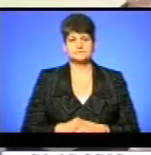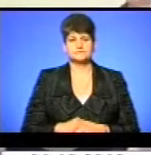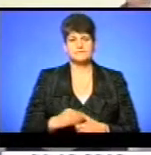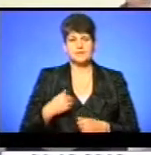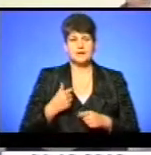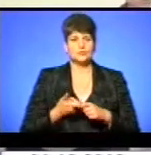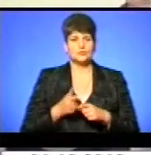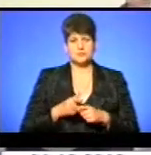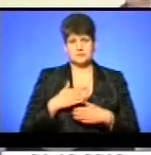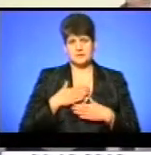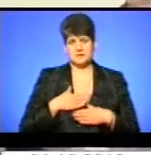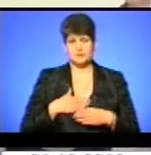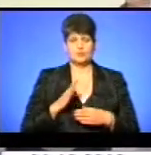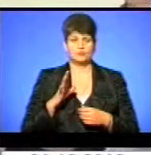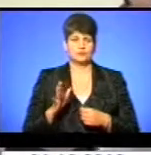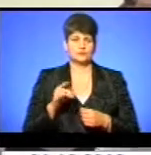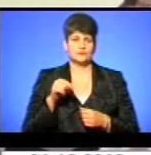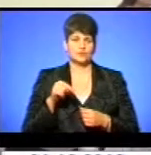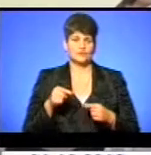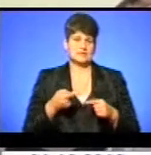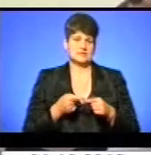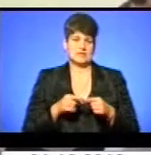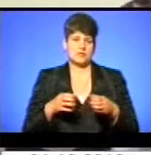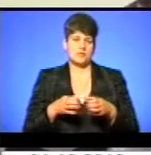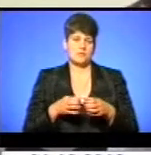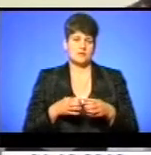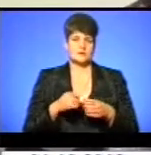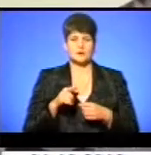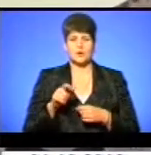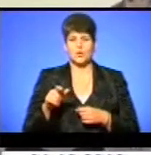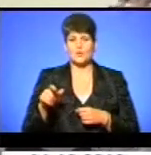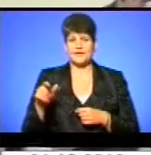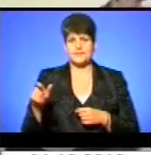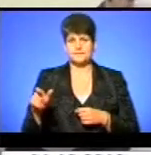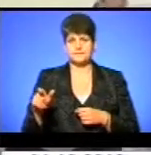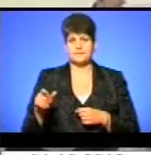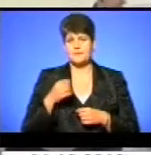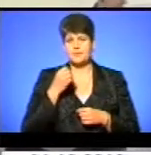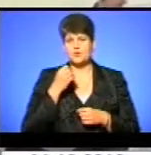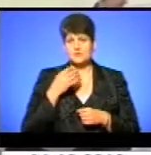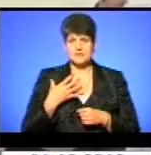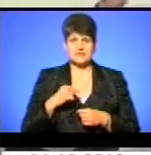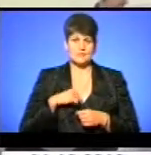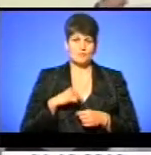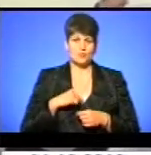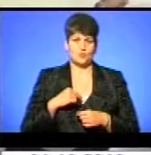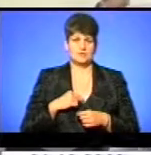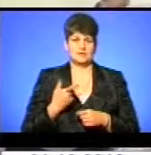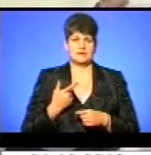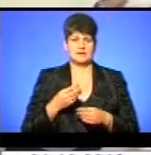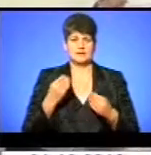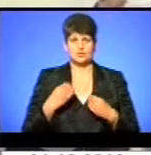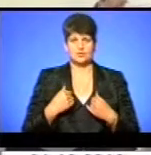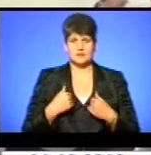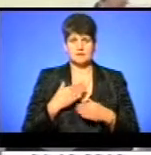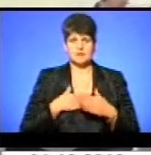Мені дуже приємно знаходитися тут, в цій компанії таких людей на позитиві, з емоціями, які дарують нам радість,